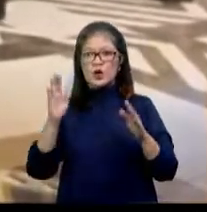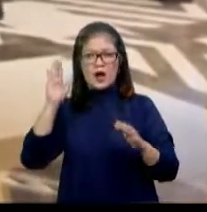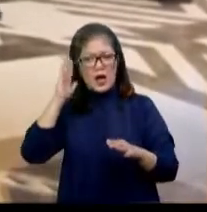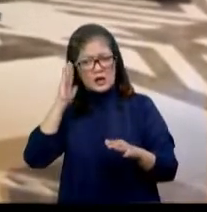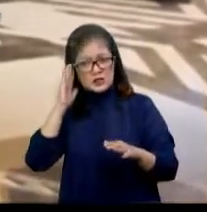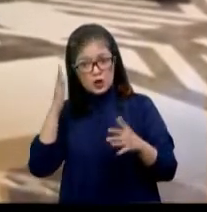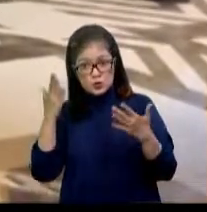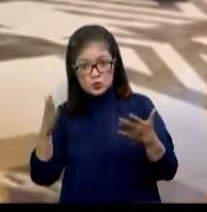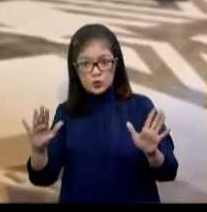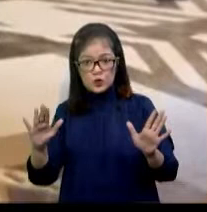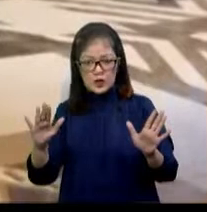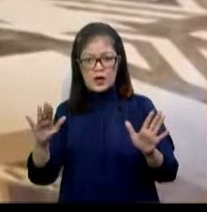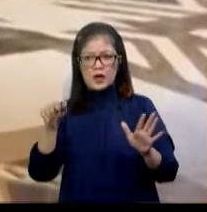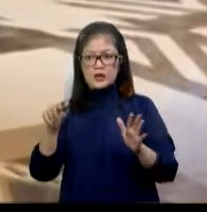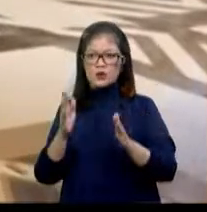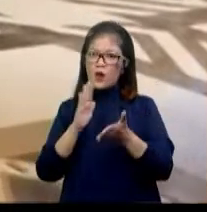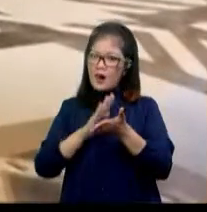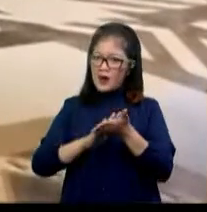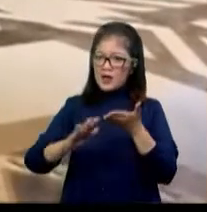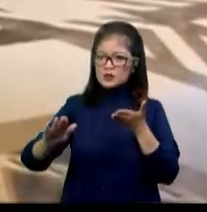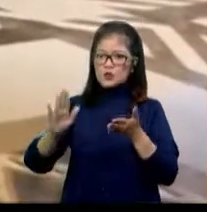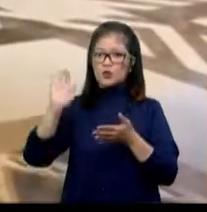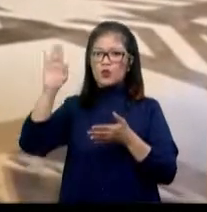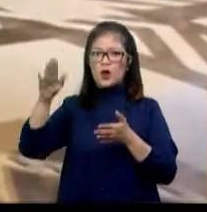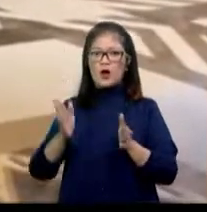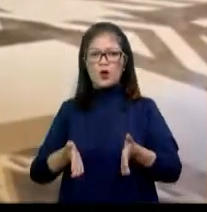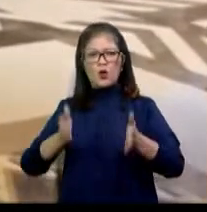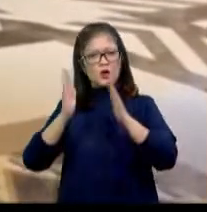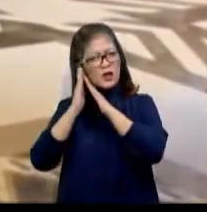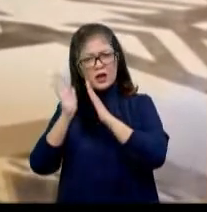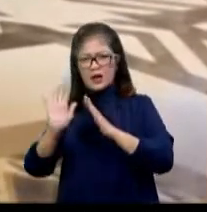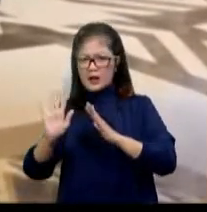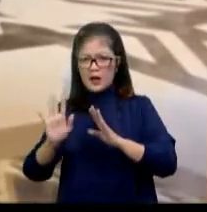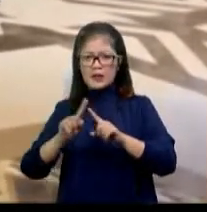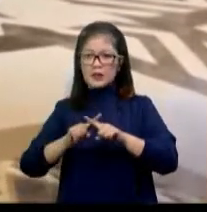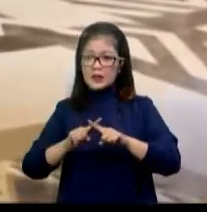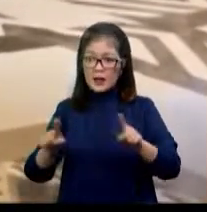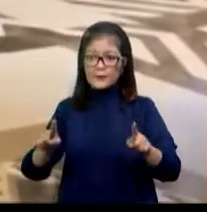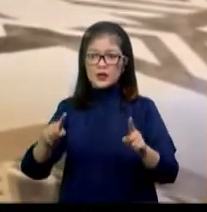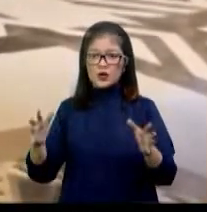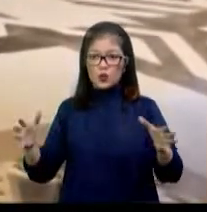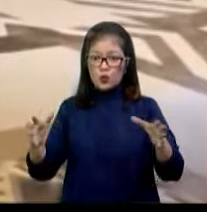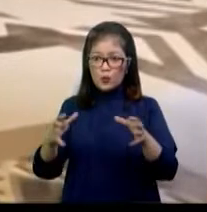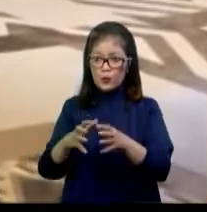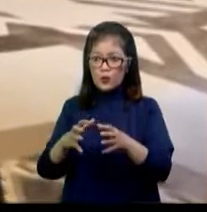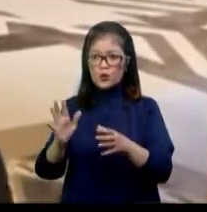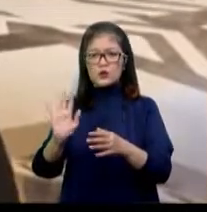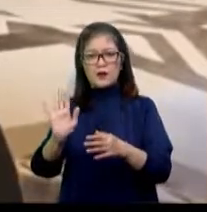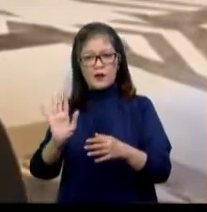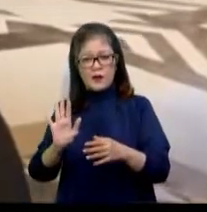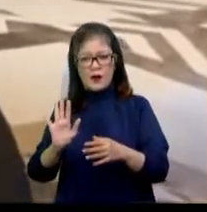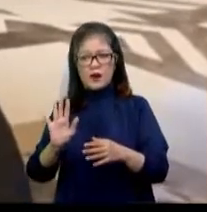diusahakan tidak langsung ke hotel, tapi menghindari kerumunan mungkin beberapa jam